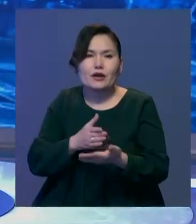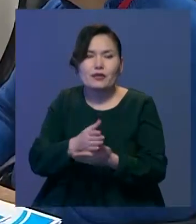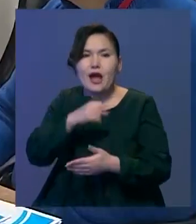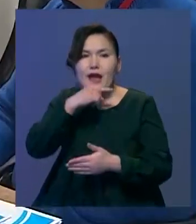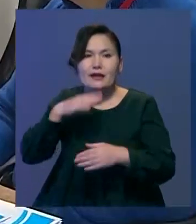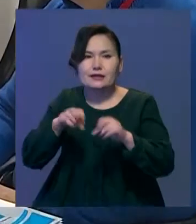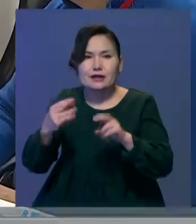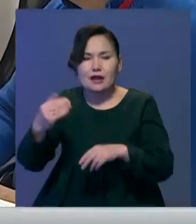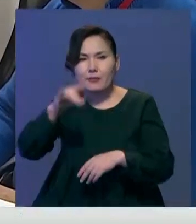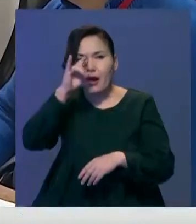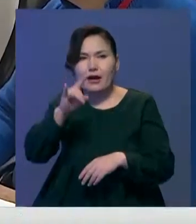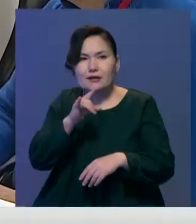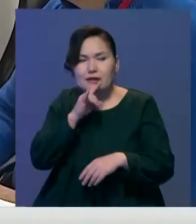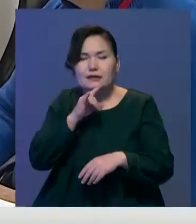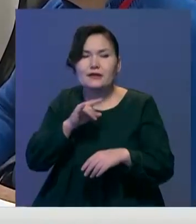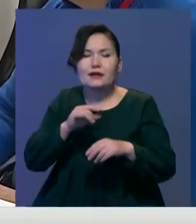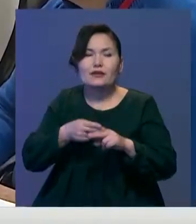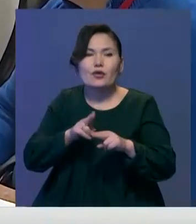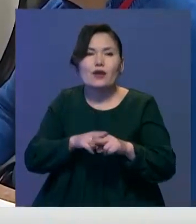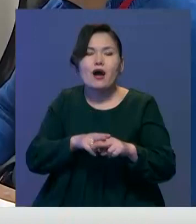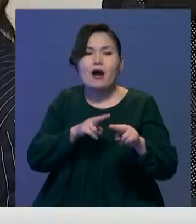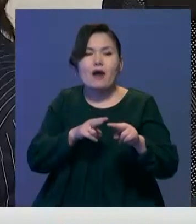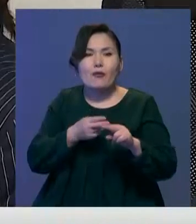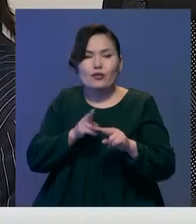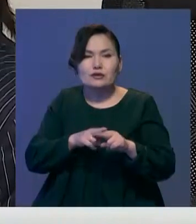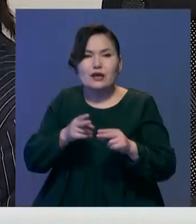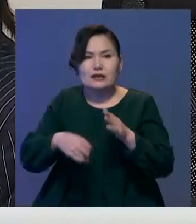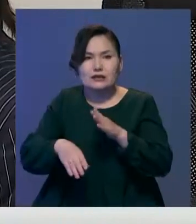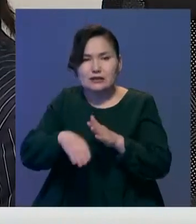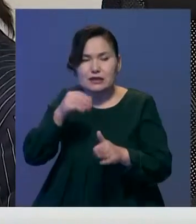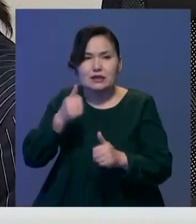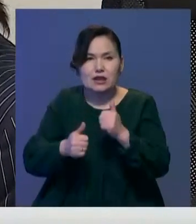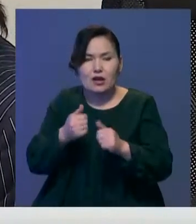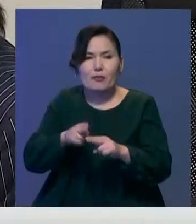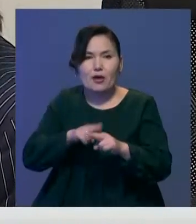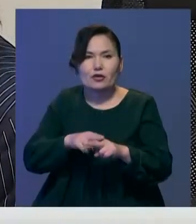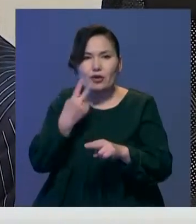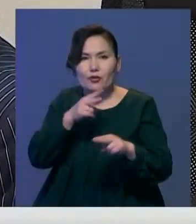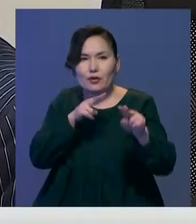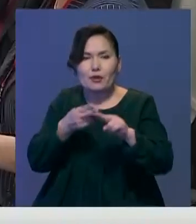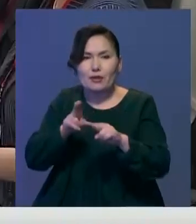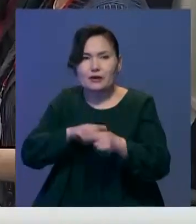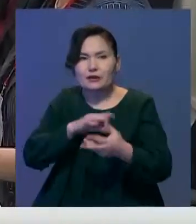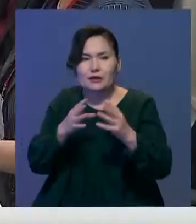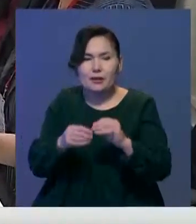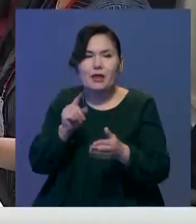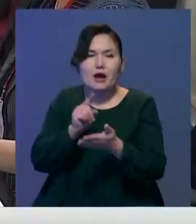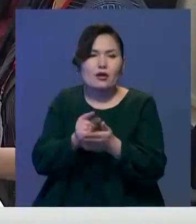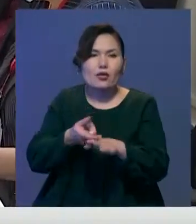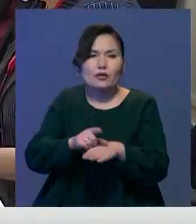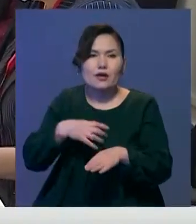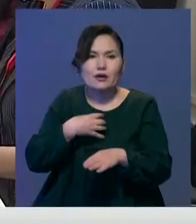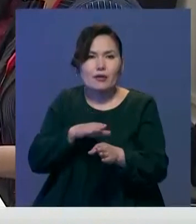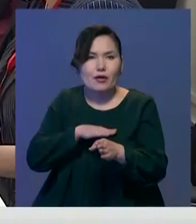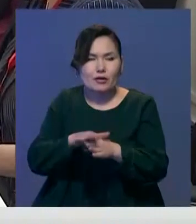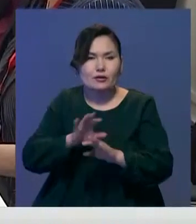мамандар отандық байқаушылардың әзірлігін жоғары бақылады. Сондай-ақ саяси дода кезінде үкіметтік емес ұйымдарға артылған міндеттердің маңыздылығын